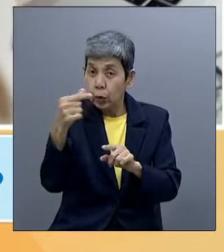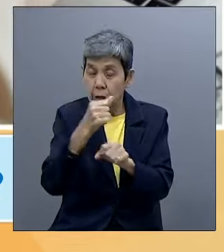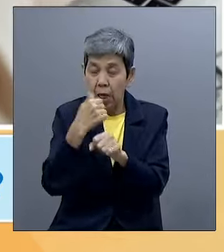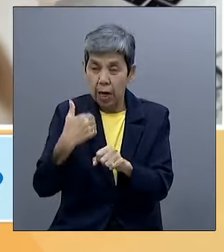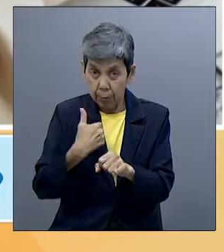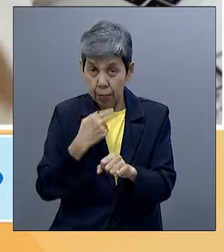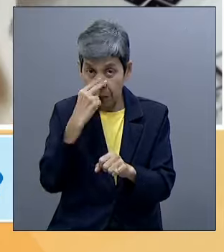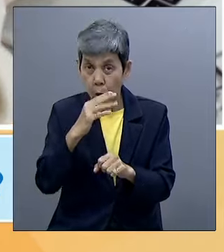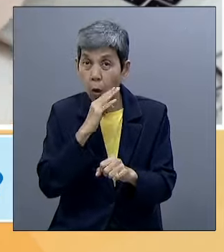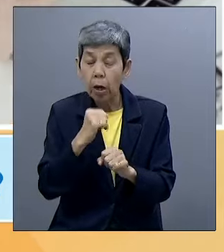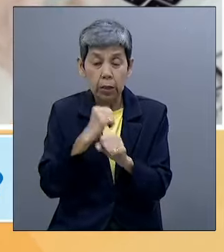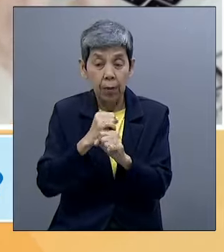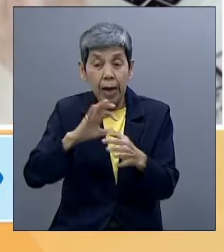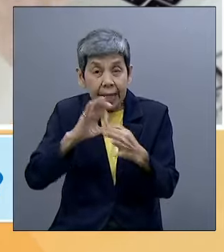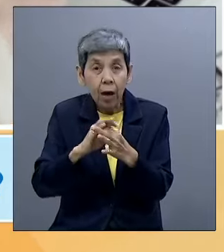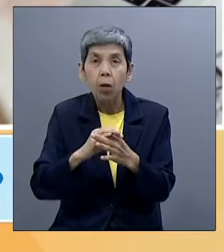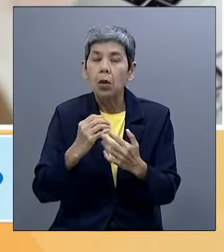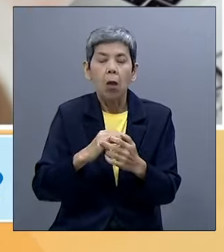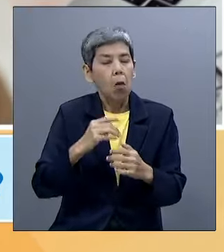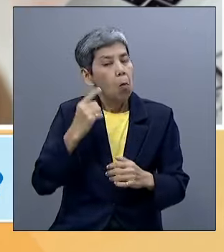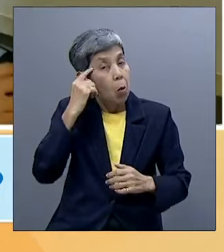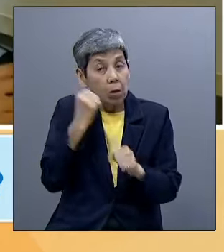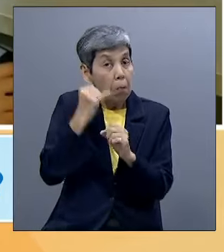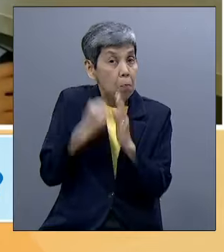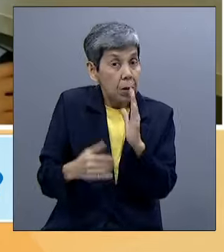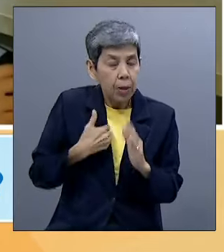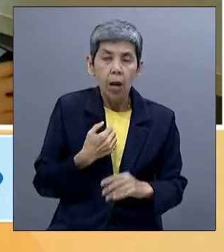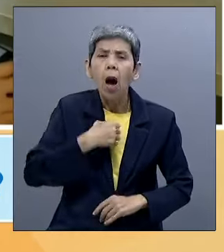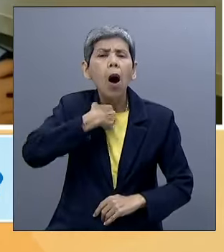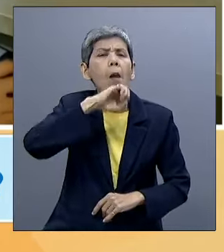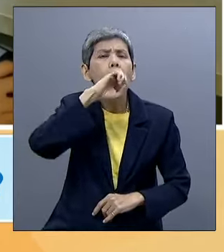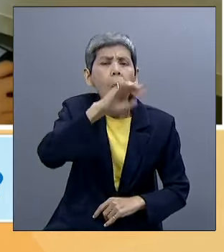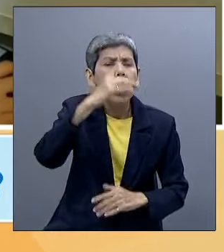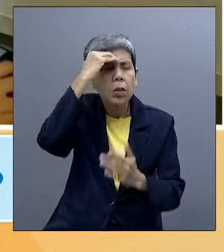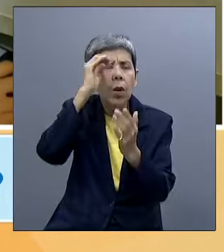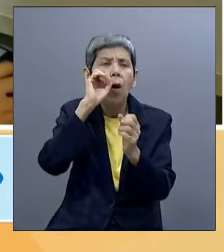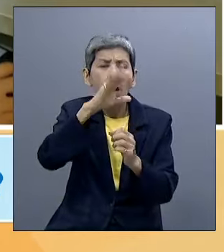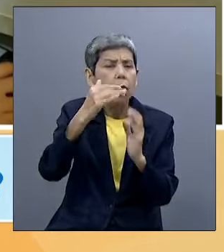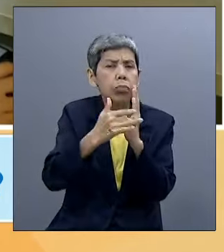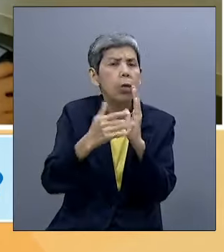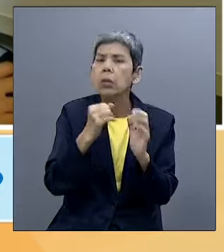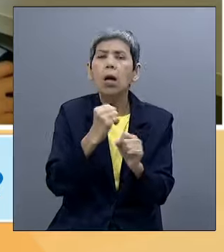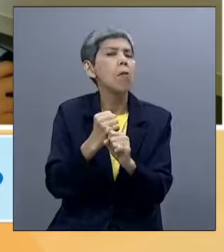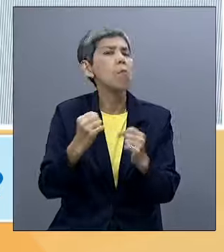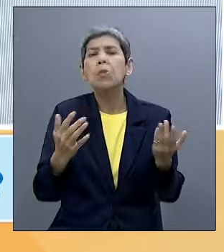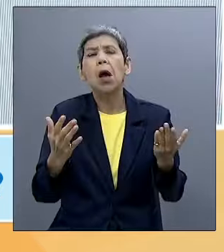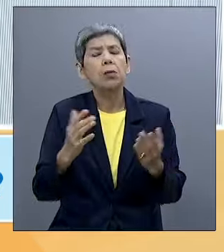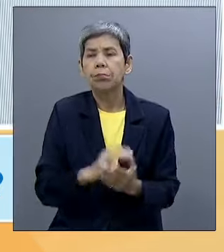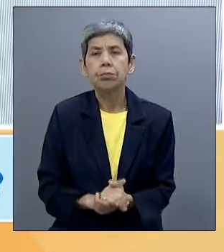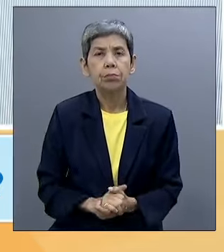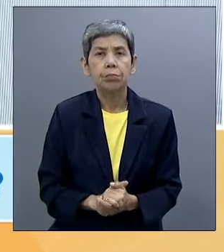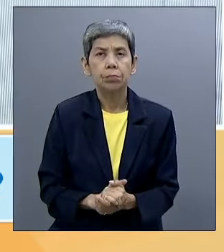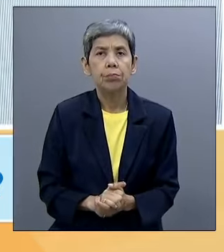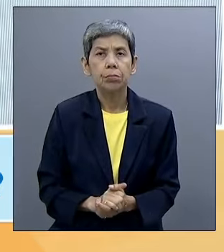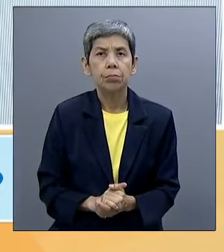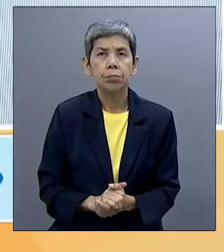กแฮกหรือว่าถูกนำไปใช้ในทางมิชอบอะไรก็ตามเนี่ยครับคุณไปแจ้งเจ้าหน้าที่ตำรวจไซเบอร์เขาทำอะไรคุณไม่ได้นะฮะ ค่ะ